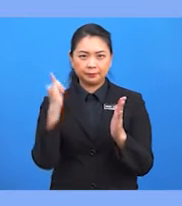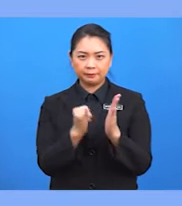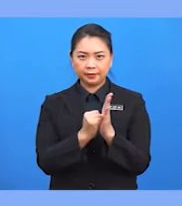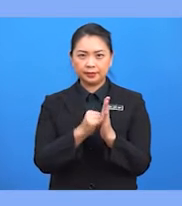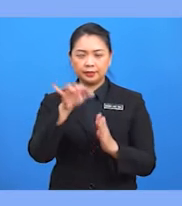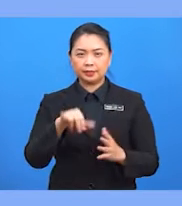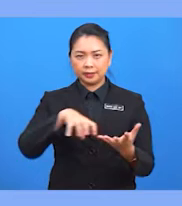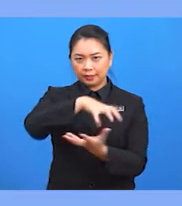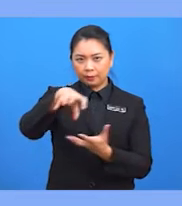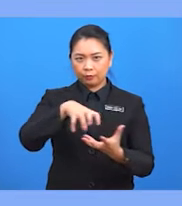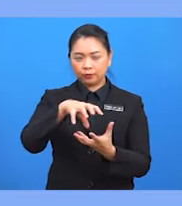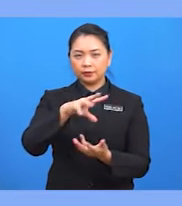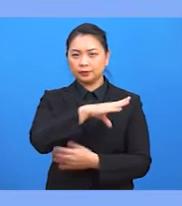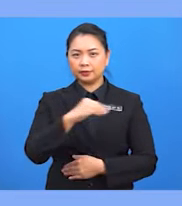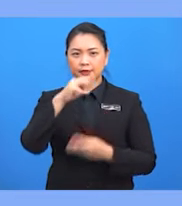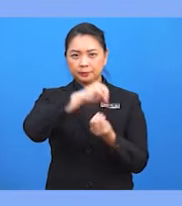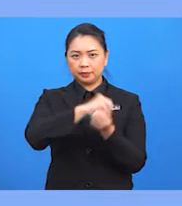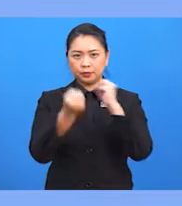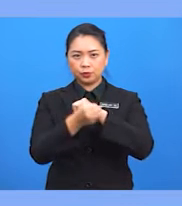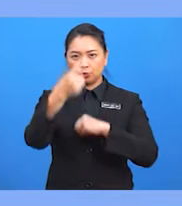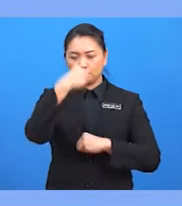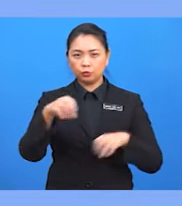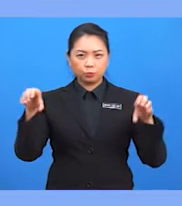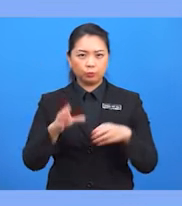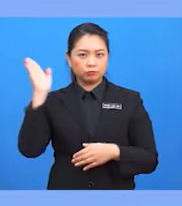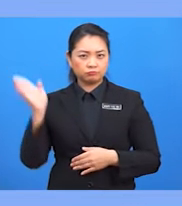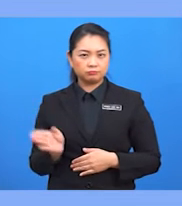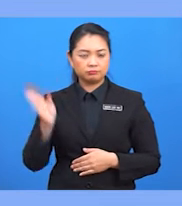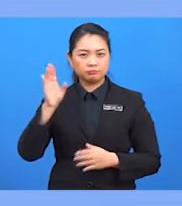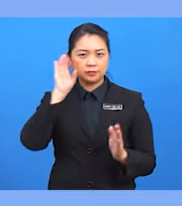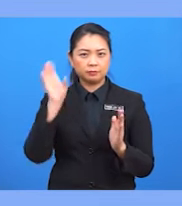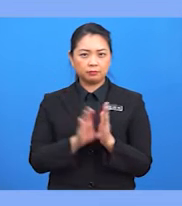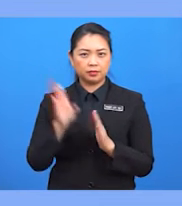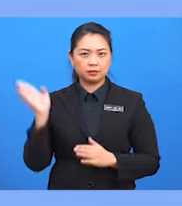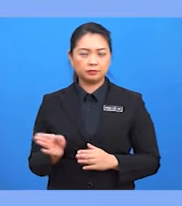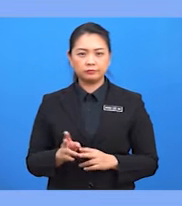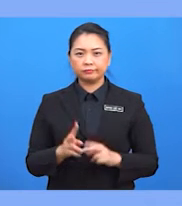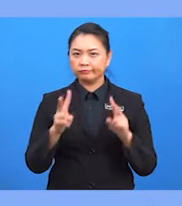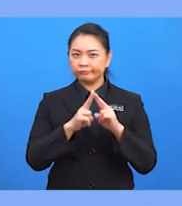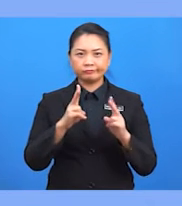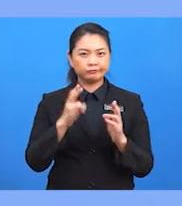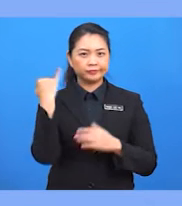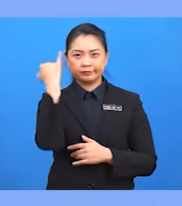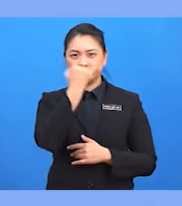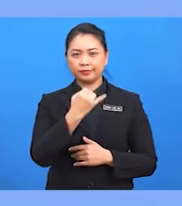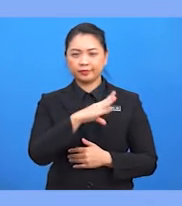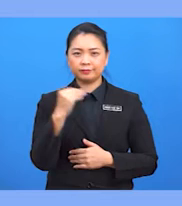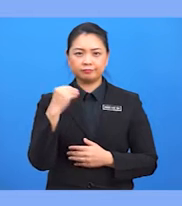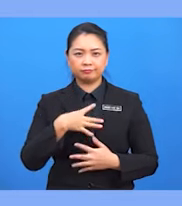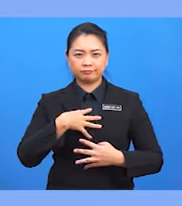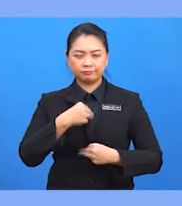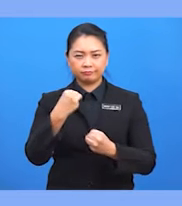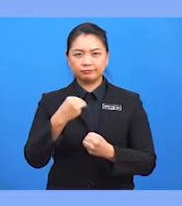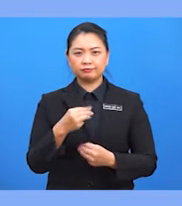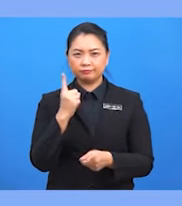telah digabung dan dimanipulasikan untuk menghasilkan karya tersebut. Sangat indah dan menarik, bukan?